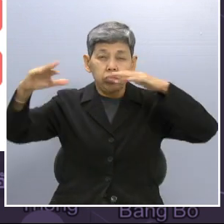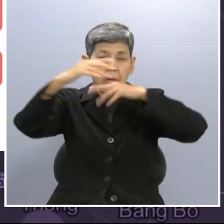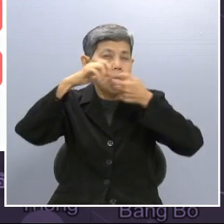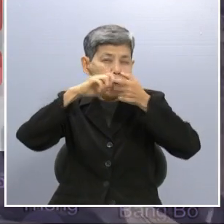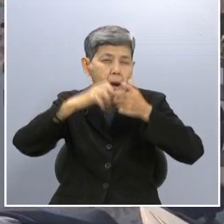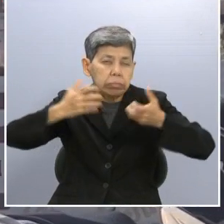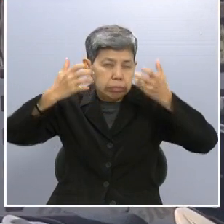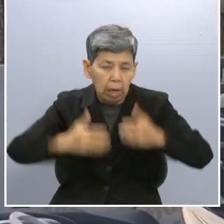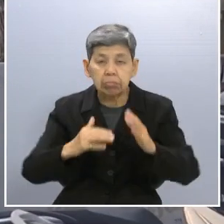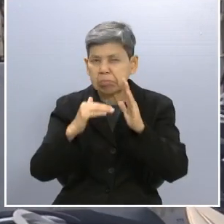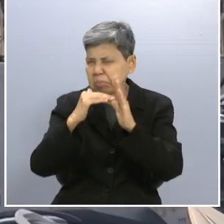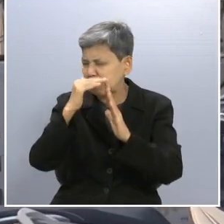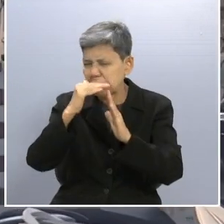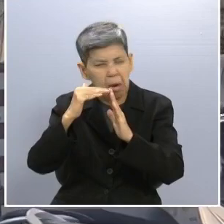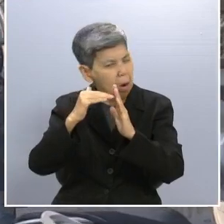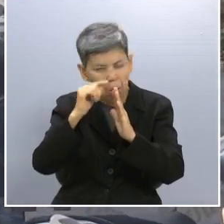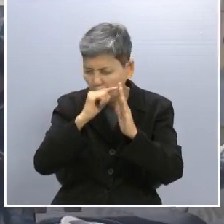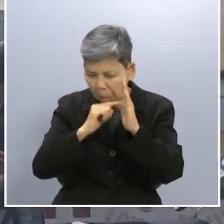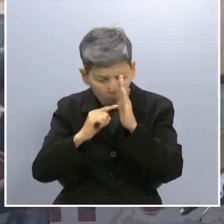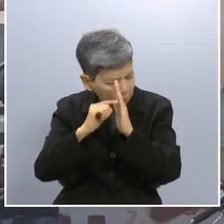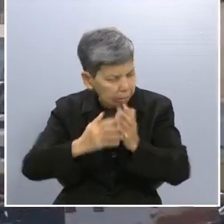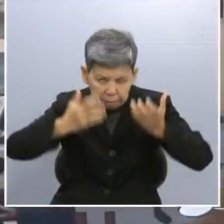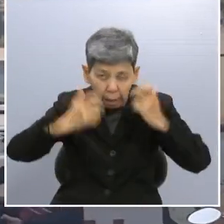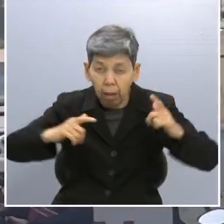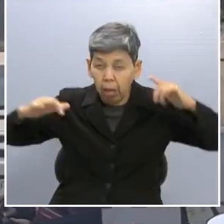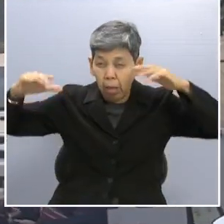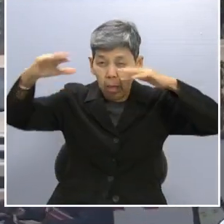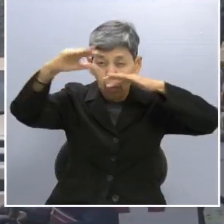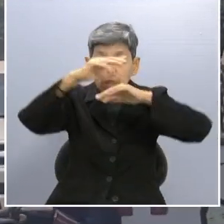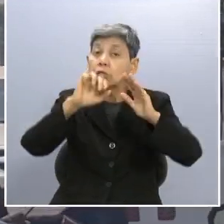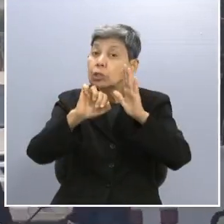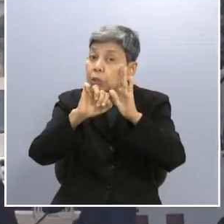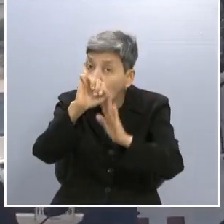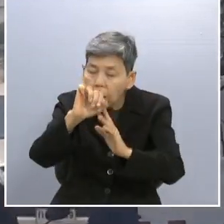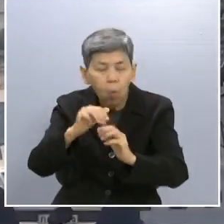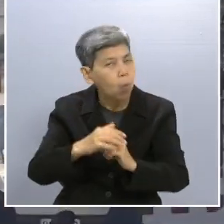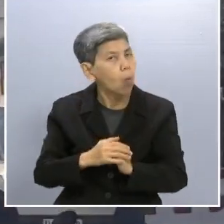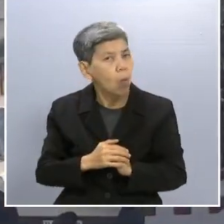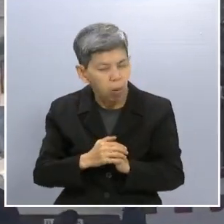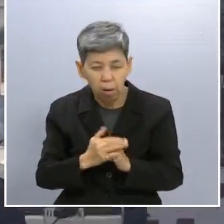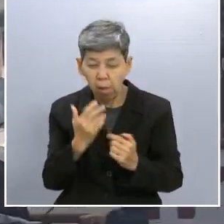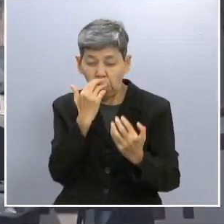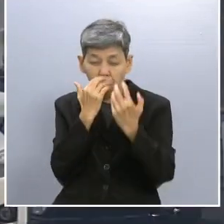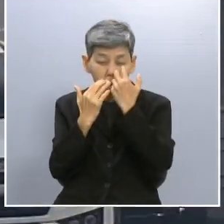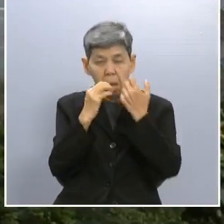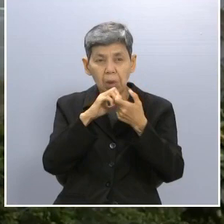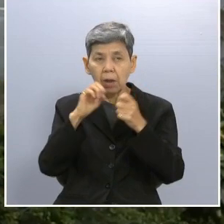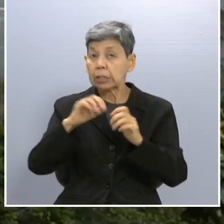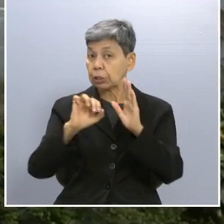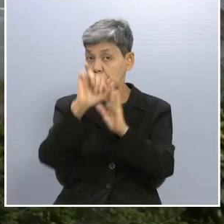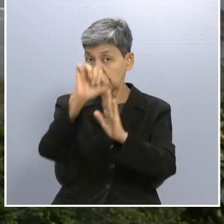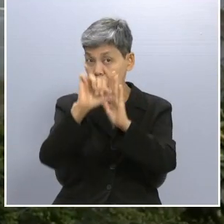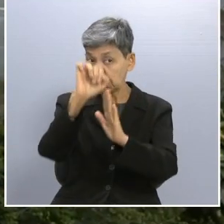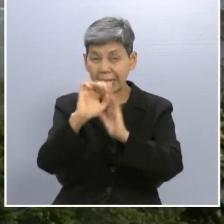ทางหนักทุกจุดครับท่านผู้ชมฮะโดยเฉพาะที่เชียงใหม่นี่ก็หนักอยู่เหมือนกันเชียงใหม่ปรากฏว่า